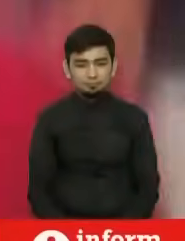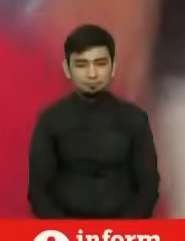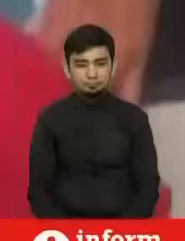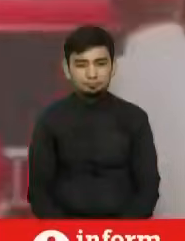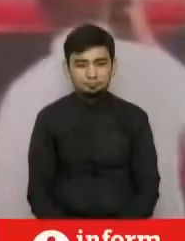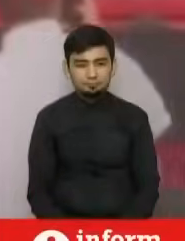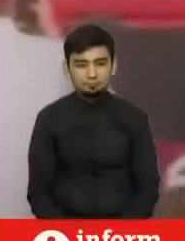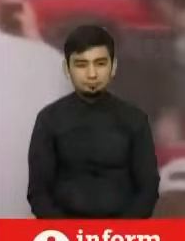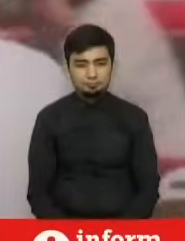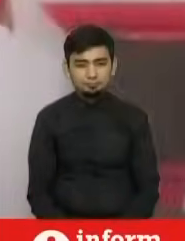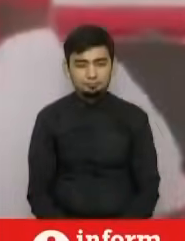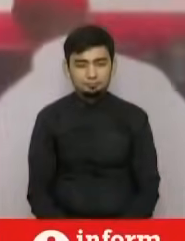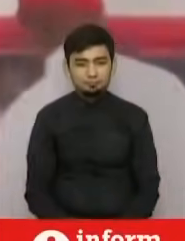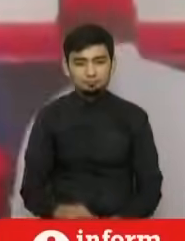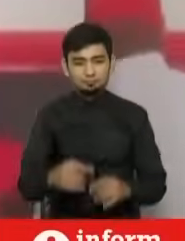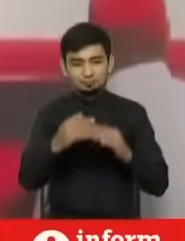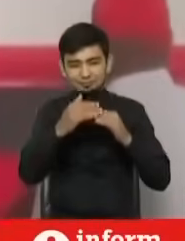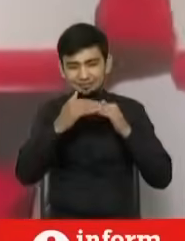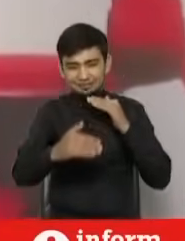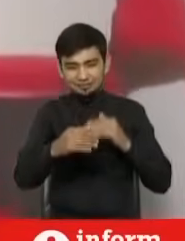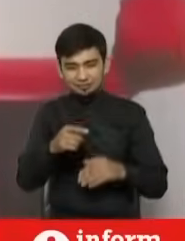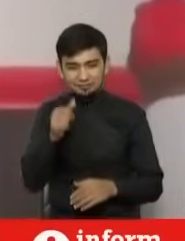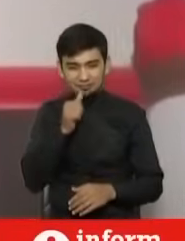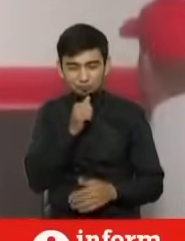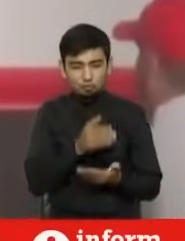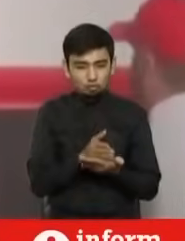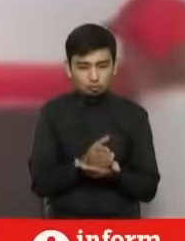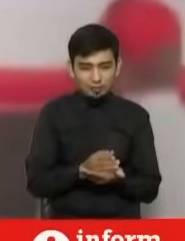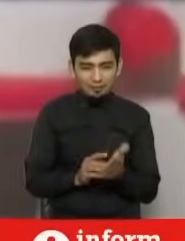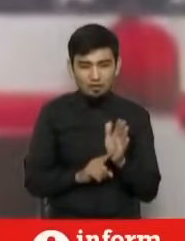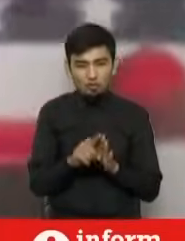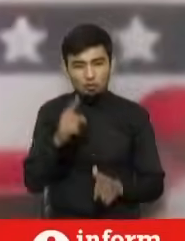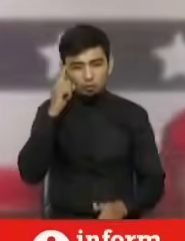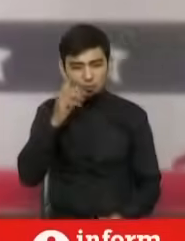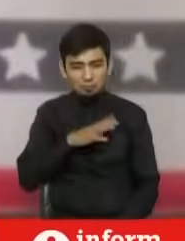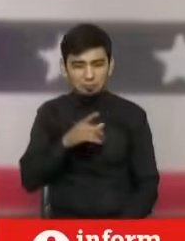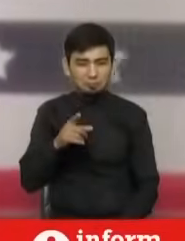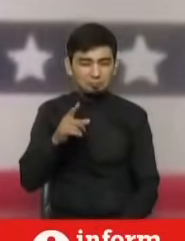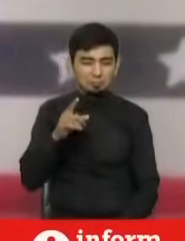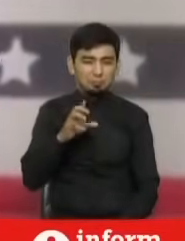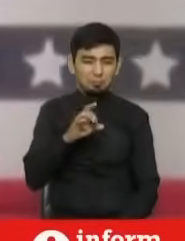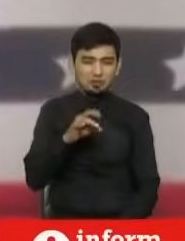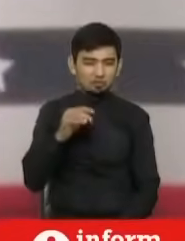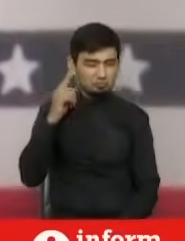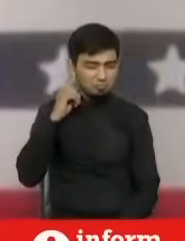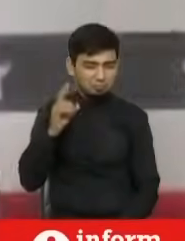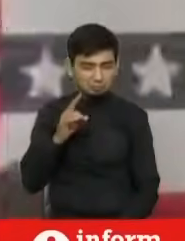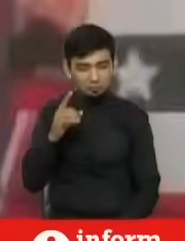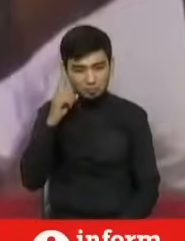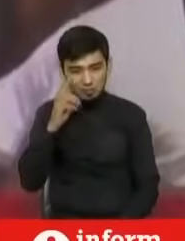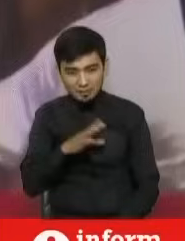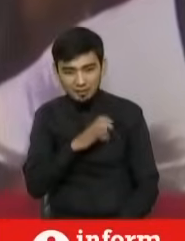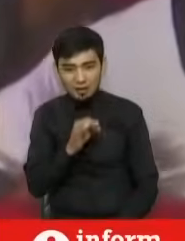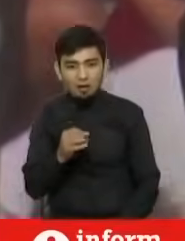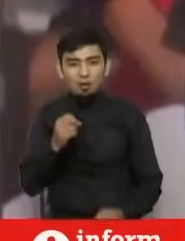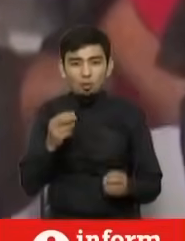голову крыша с которой вёлся огонь в секретной службе изначально считали брешь в системе безопасности Однако как